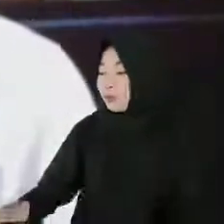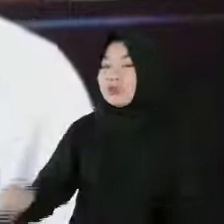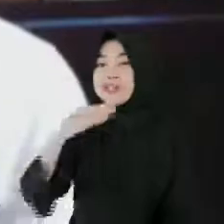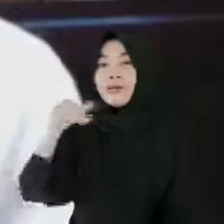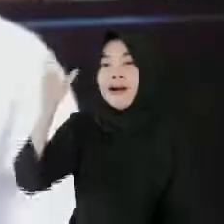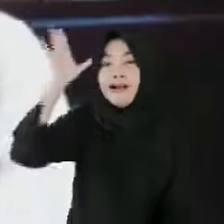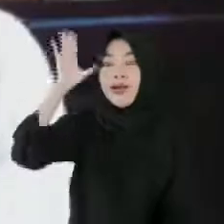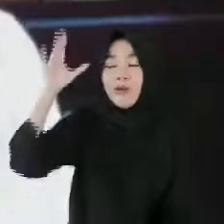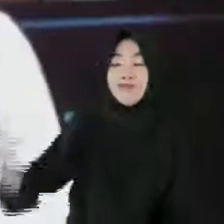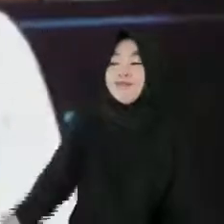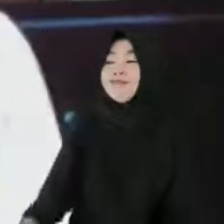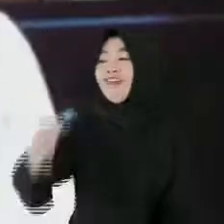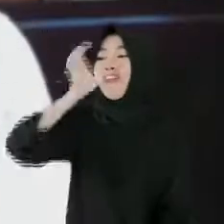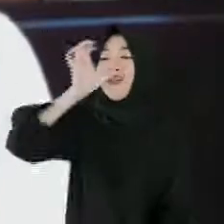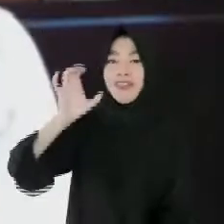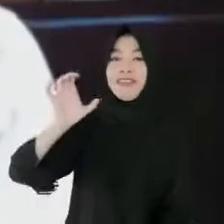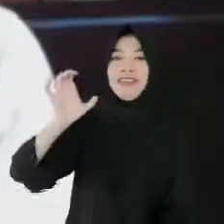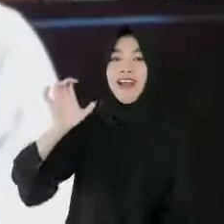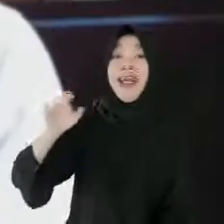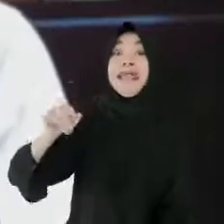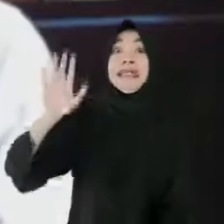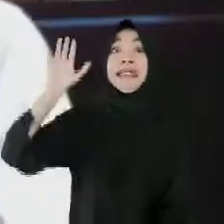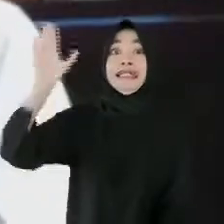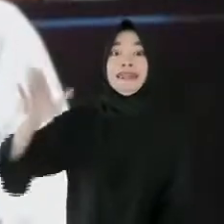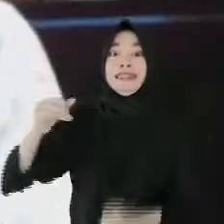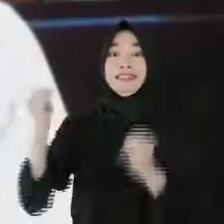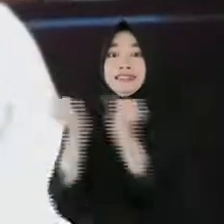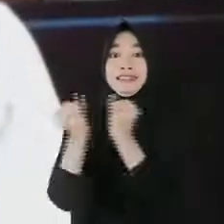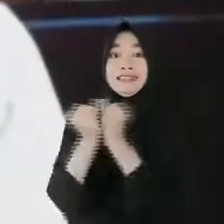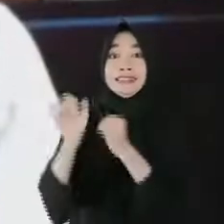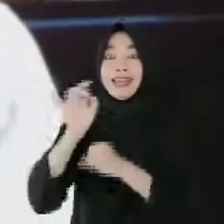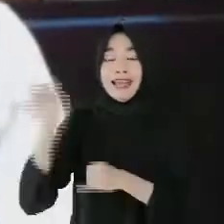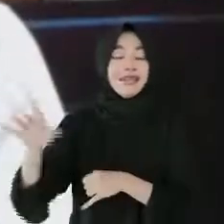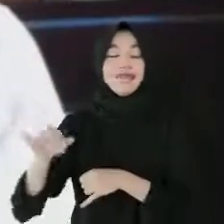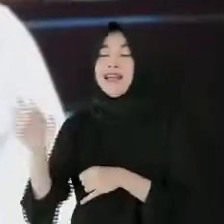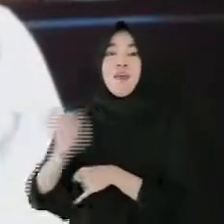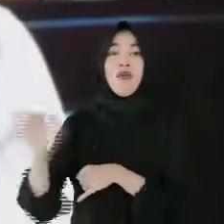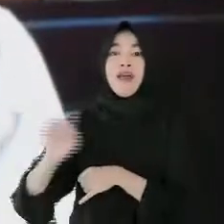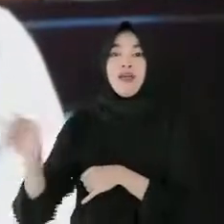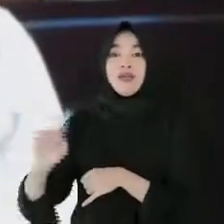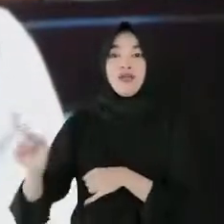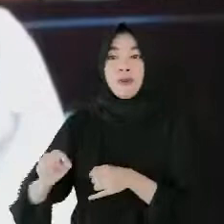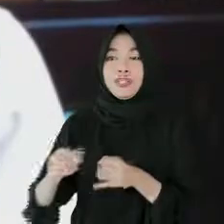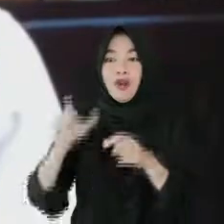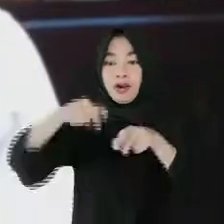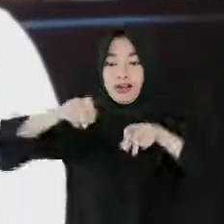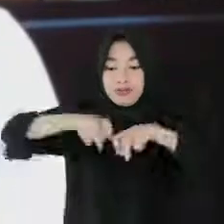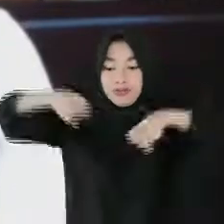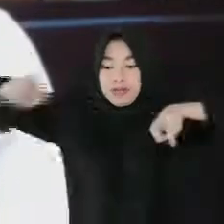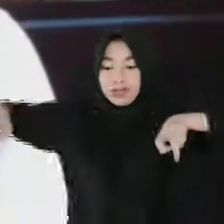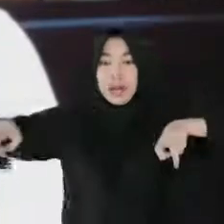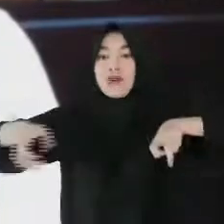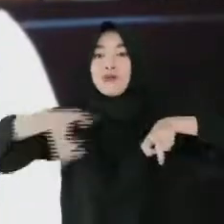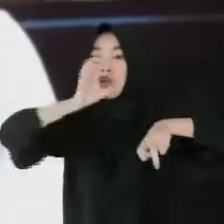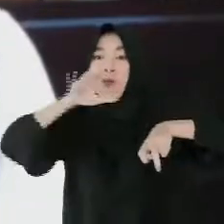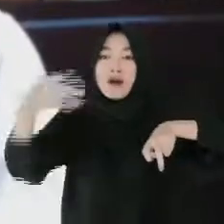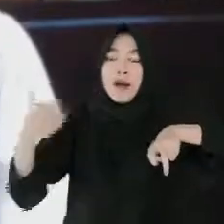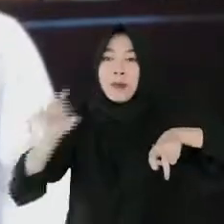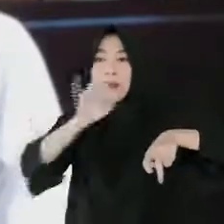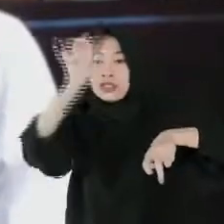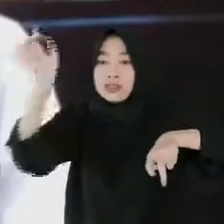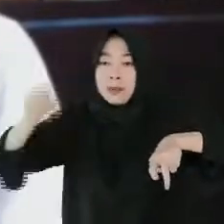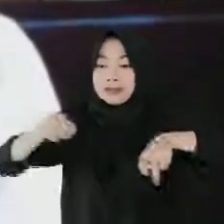hal ini juga dekat Nah lagi-lagi itu tertular jadi banyak yang disampaikan adalah Kembali ke tadi